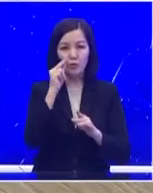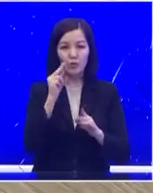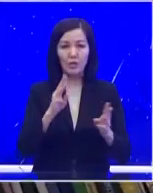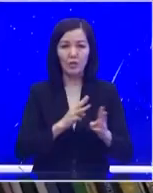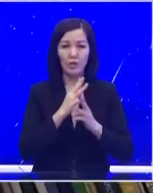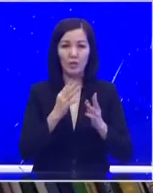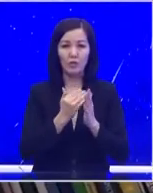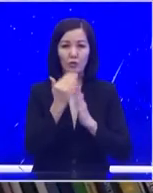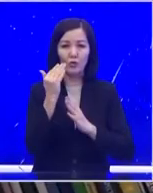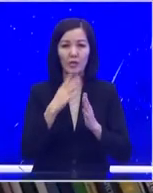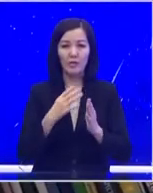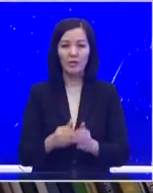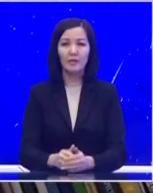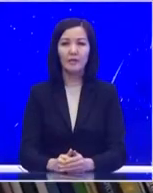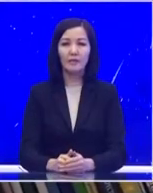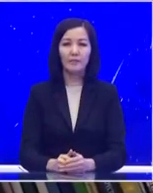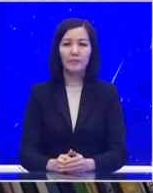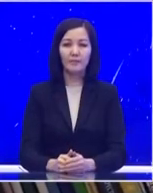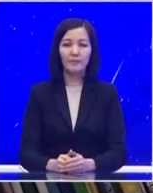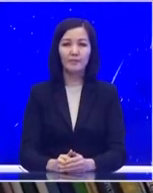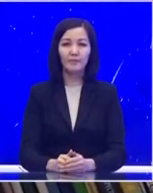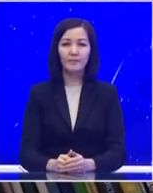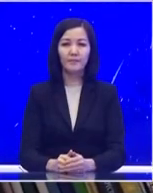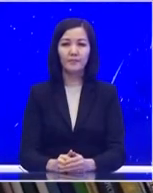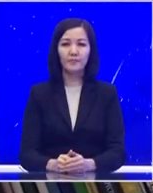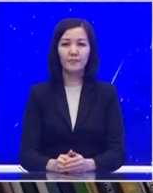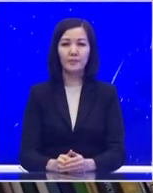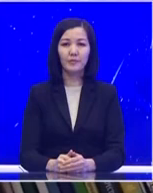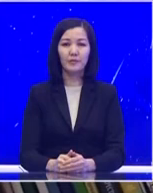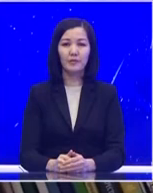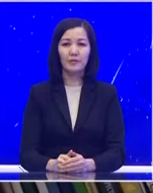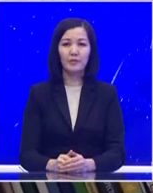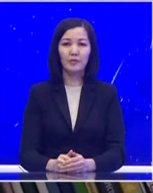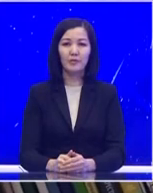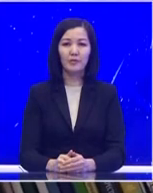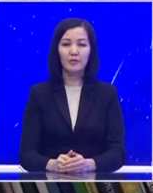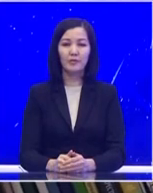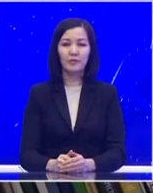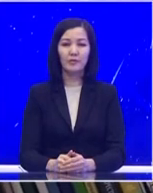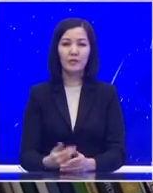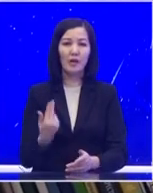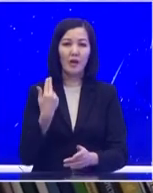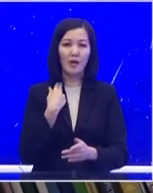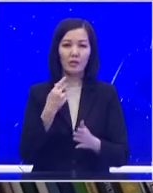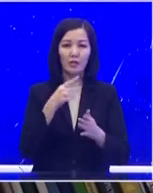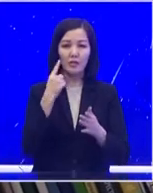жоғары. One, two, three, four, yummy, chocolate, give me more,